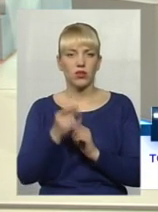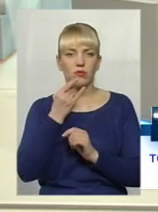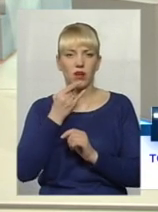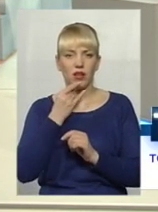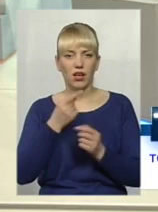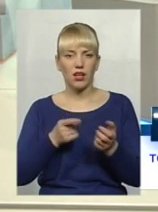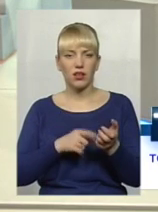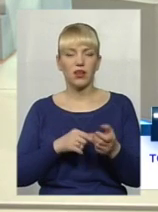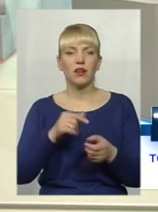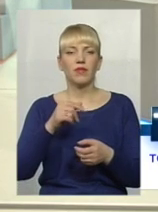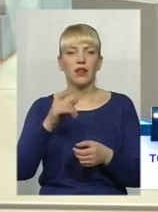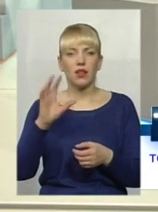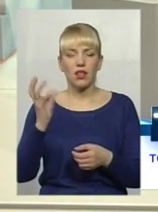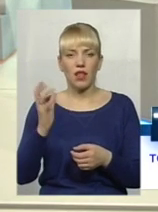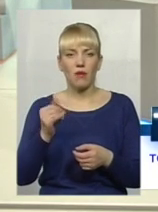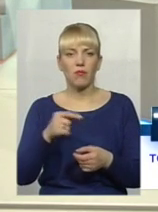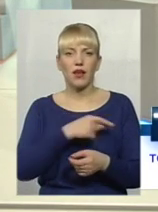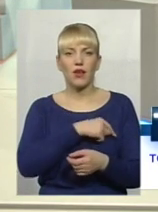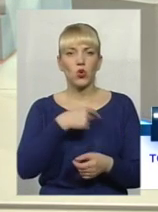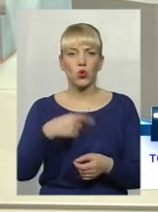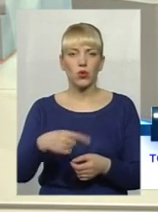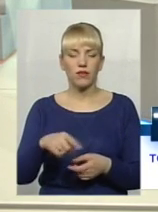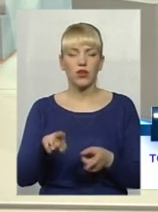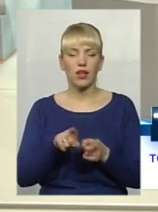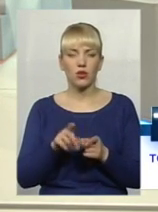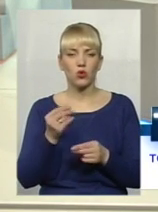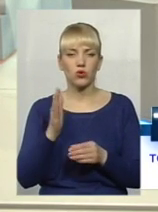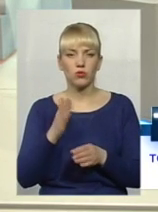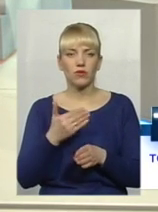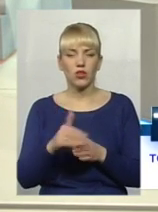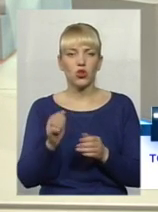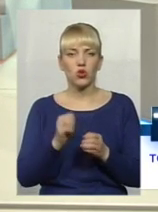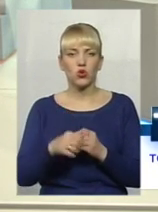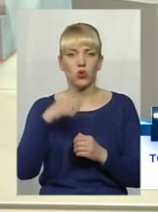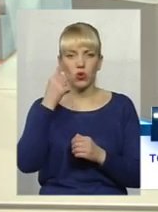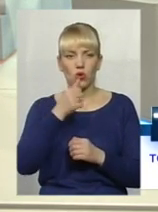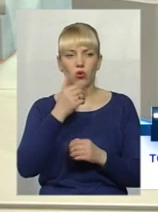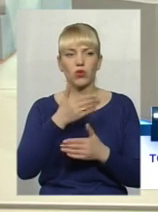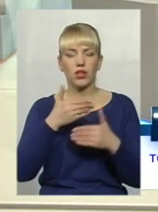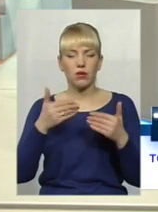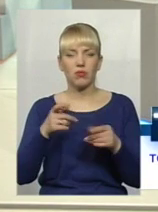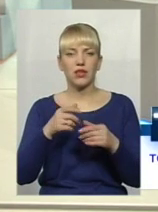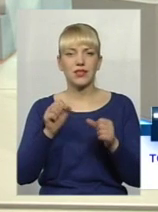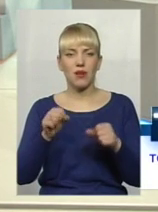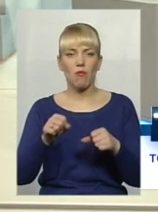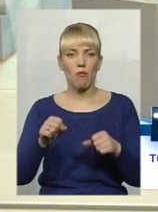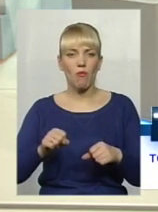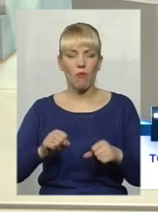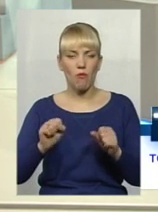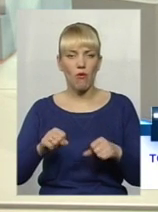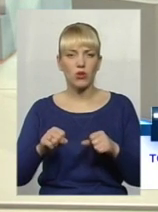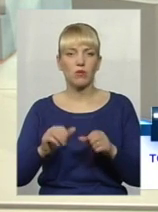термометри. І тому такі кошти будуть виділяти щороку, і таким чином, принаймні, ми зможемо трішки